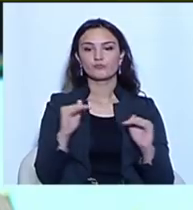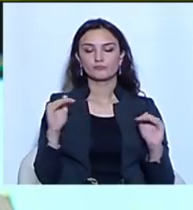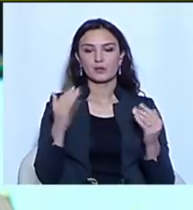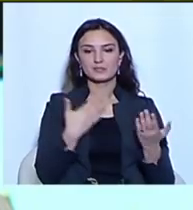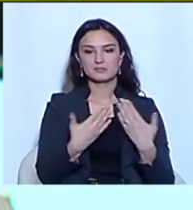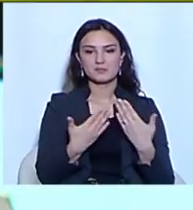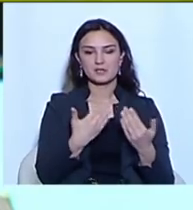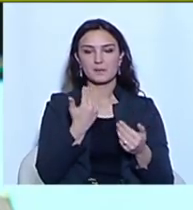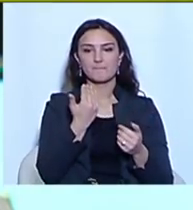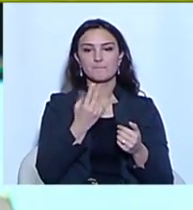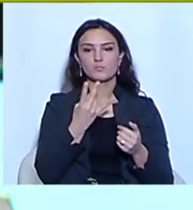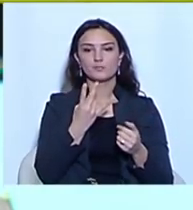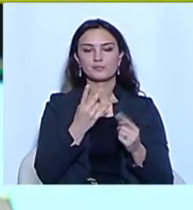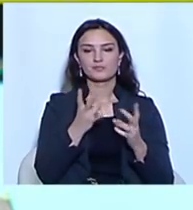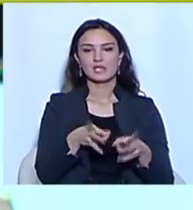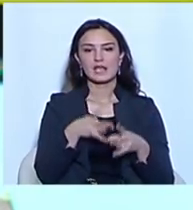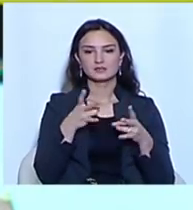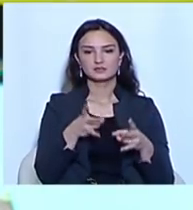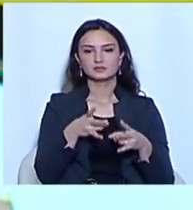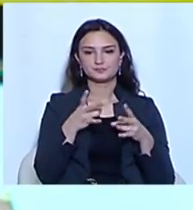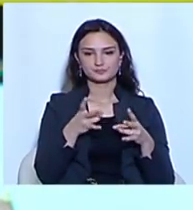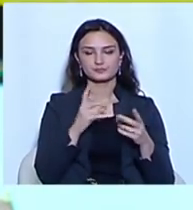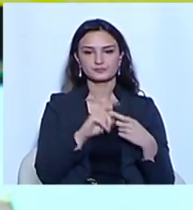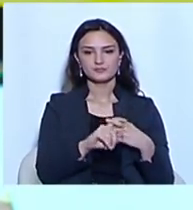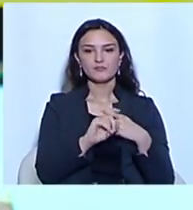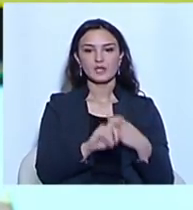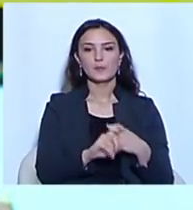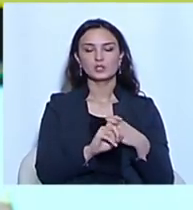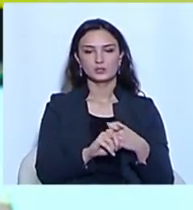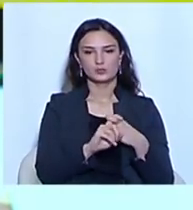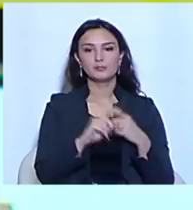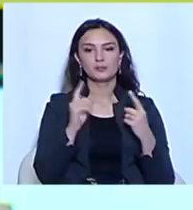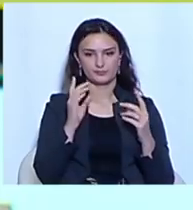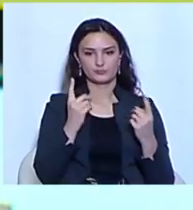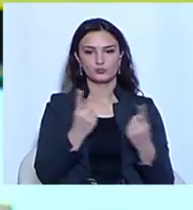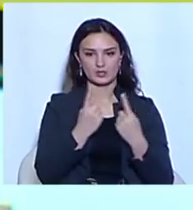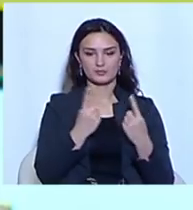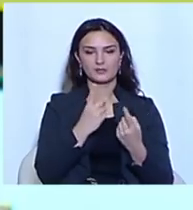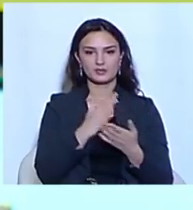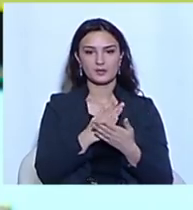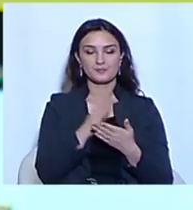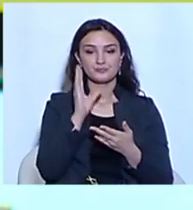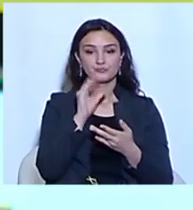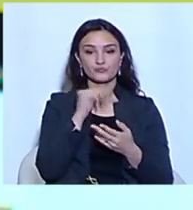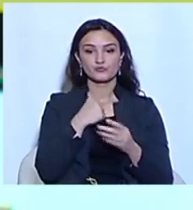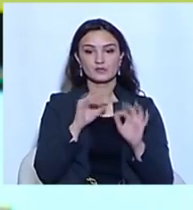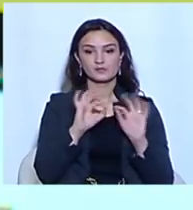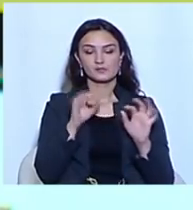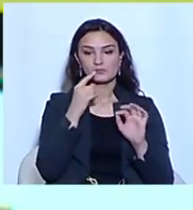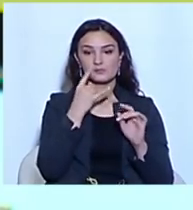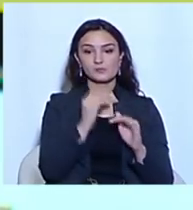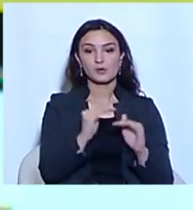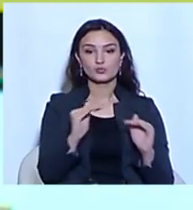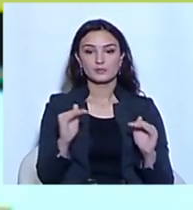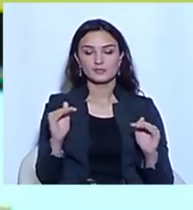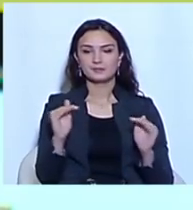მიმართ მაქსიმალურად ნაზი, სათუთი დამოკიდებულება სრულიად ბუნებრივია, მაგრამ როდესაც ჩვენ ლაპარაკობთ